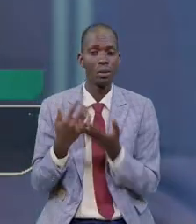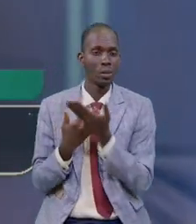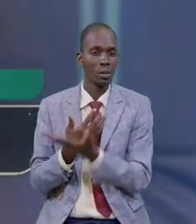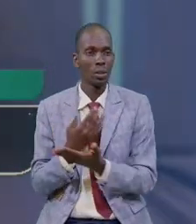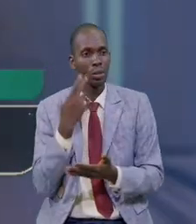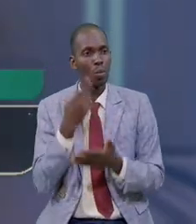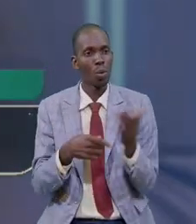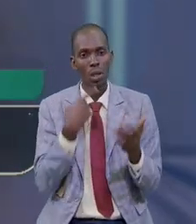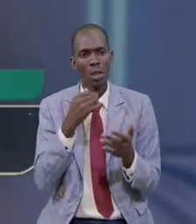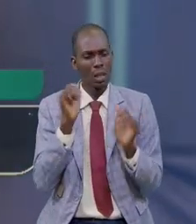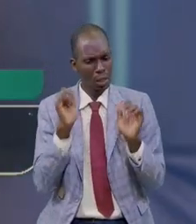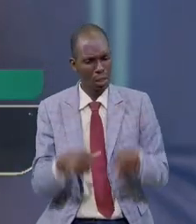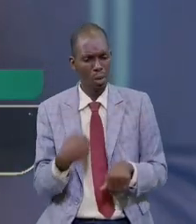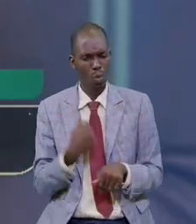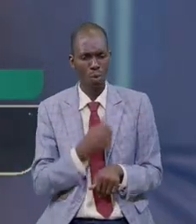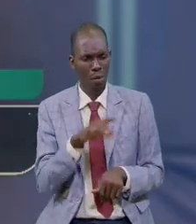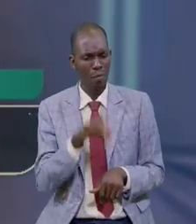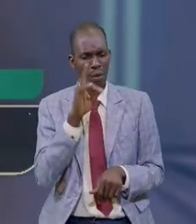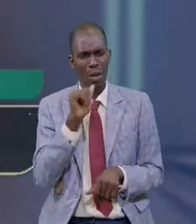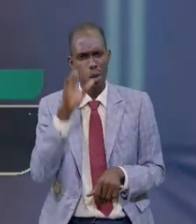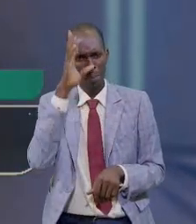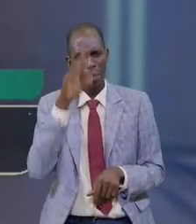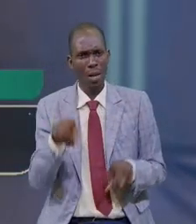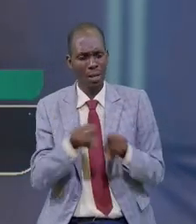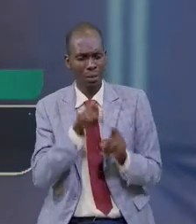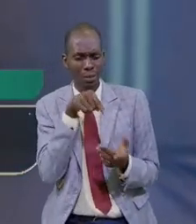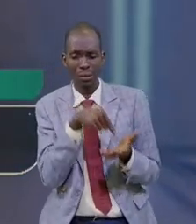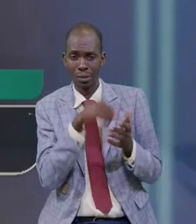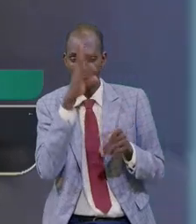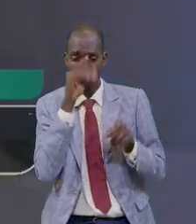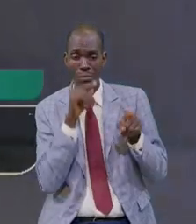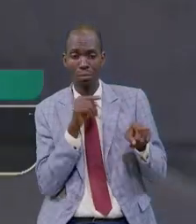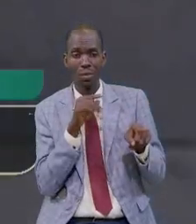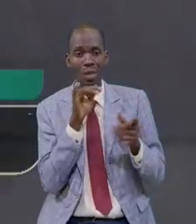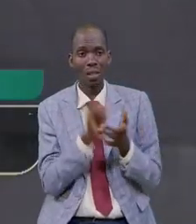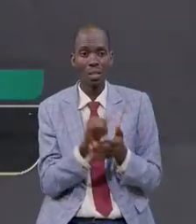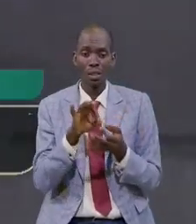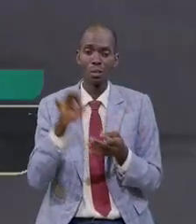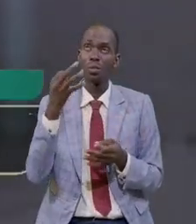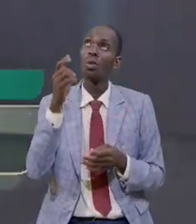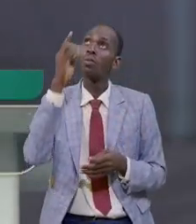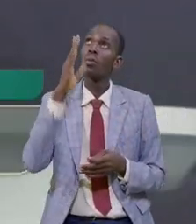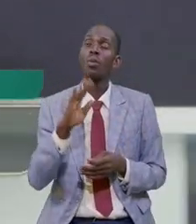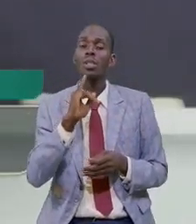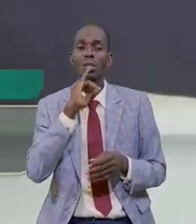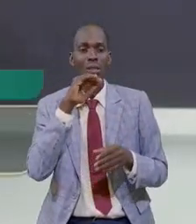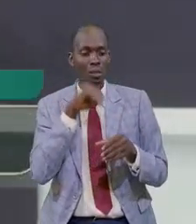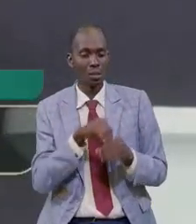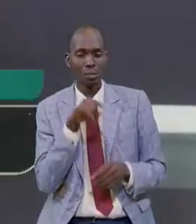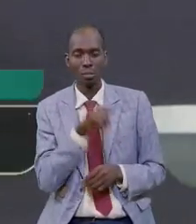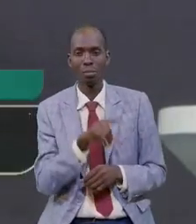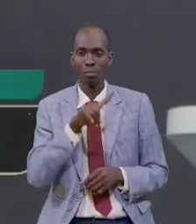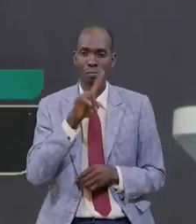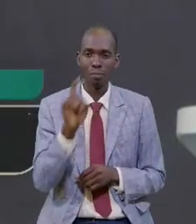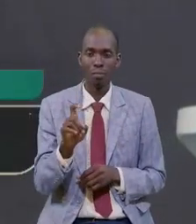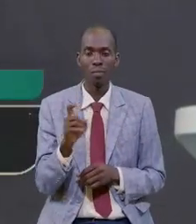qui s'est passé un homme ayant en lui l'esprit de Dieu voyons Ruth